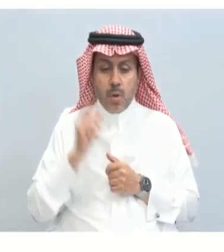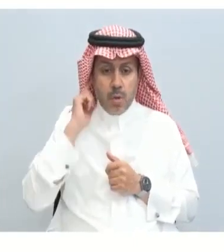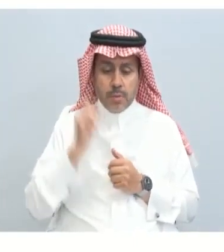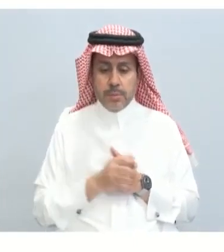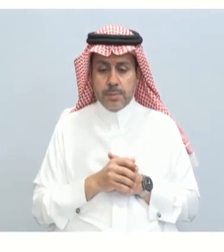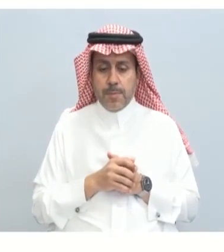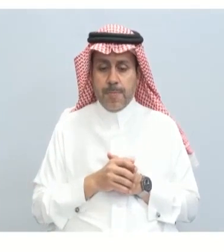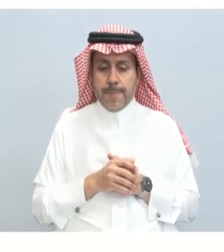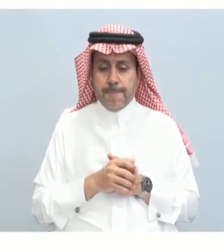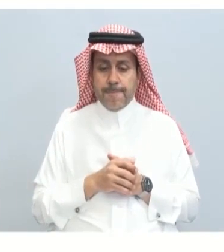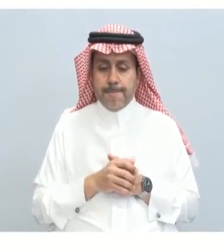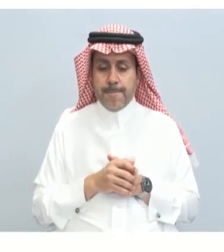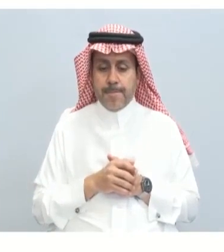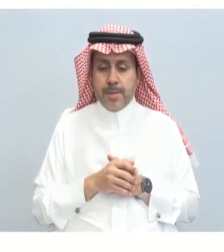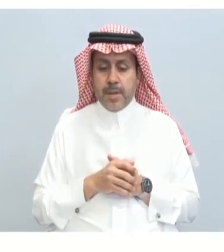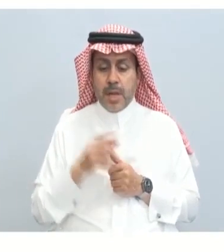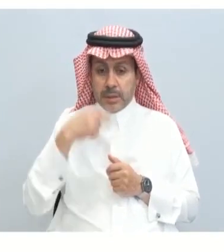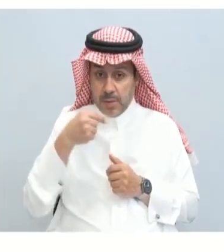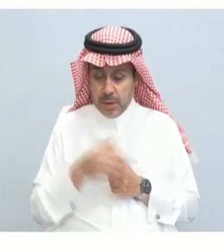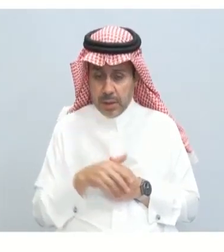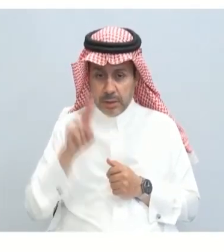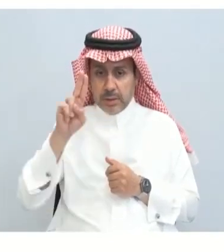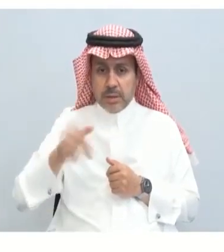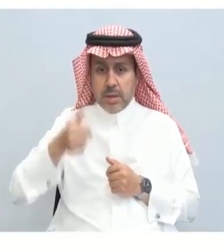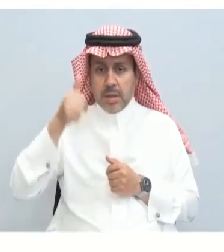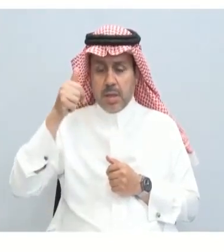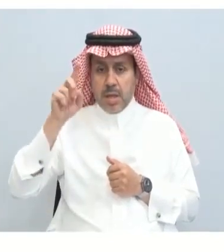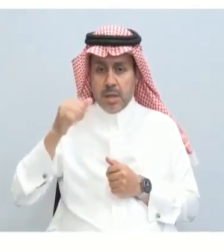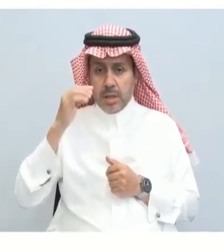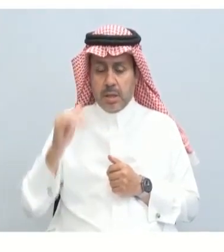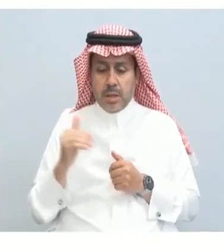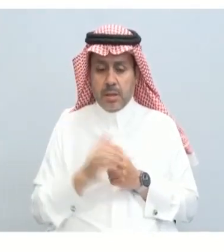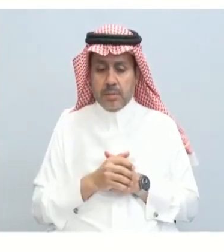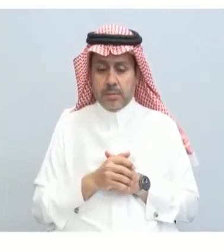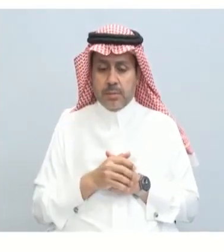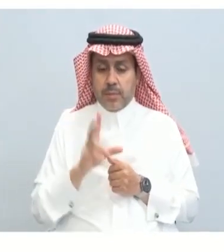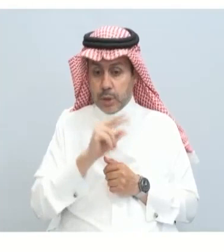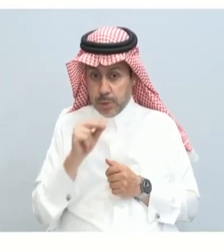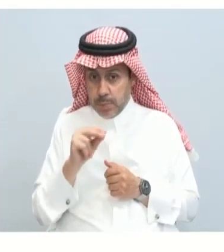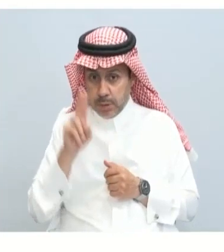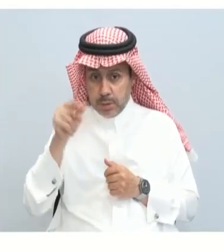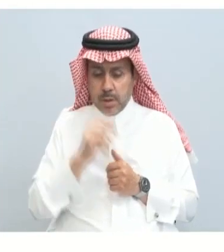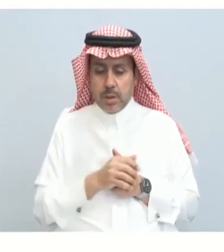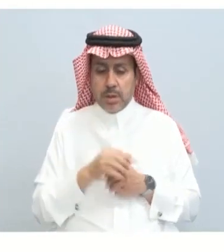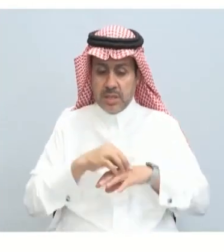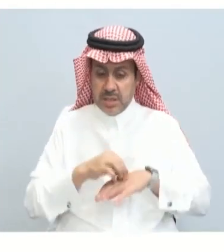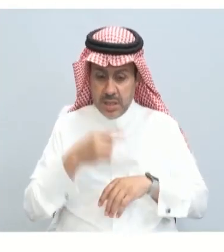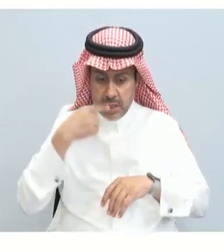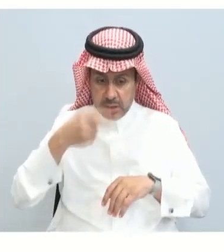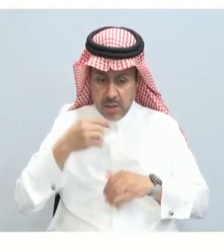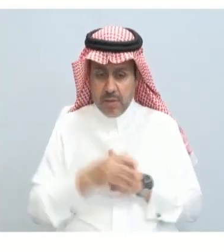شعرت بالفخر لما حدثني التاريخ حدثني التاريخ وهنا شبه التاريخ ايضا بانسان يتحدث